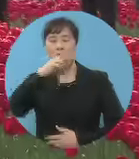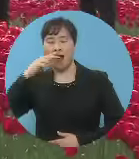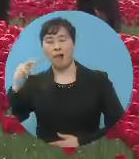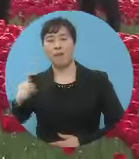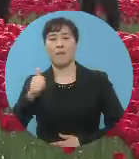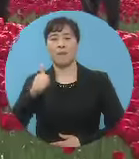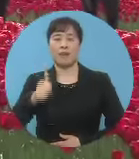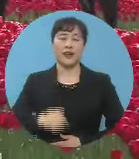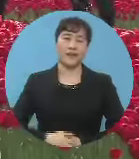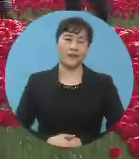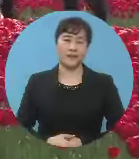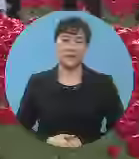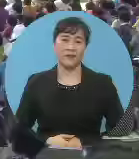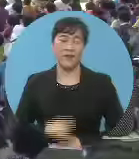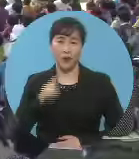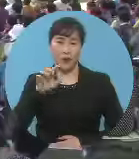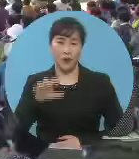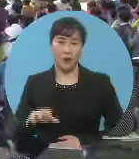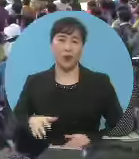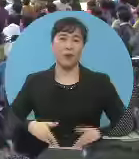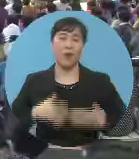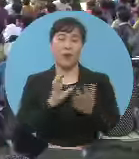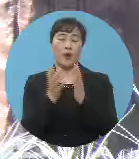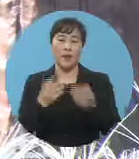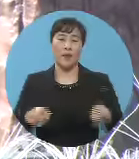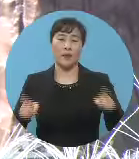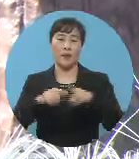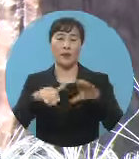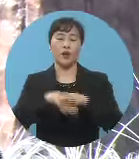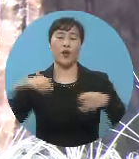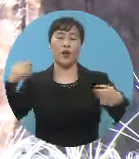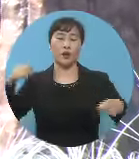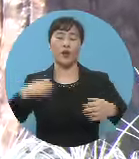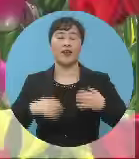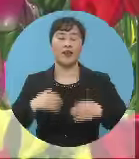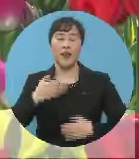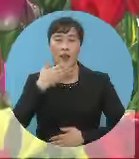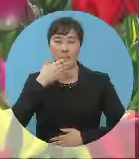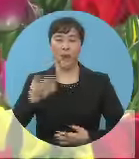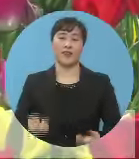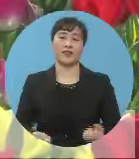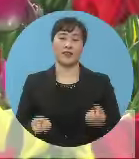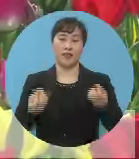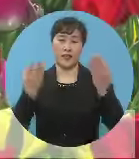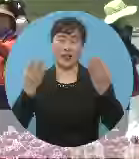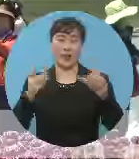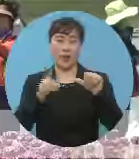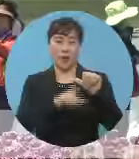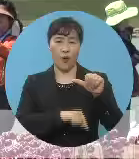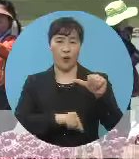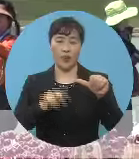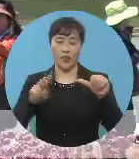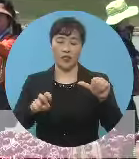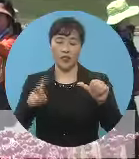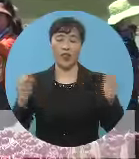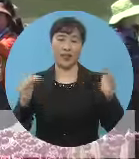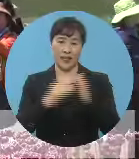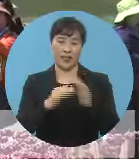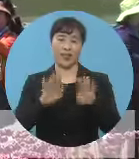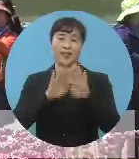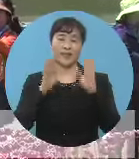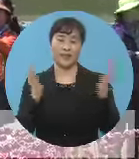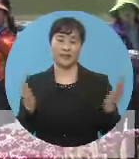싱그럽습니다. 이곳은 봄꽃과 함께 문화 공연을 즐길 수 있는 봄꽃축제가 5월 22일까지 펼쳐집니다.